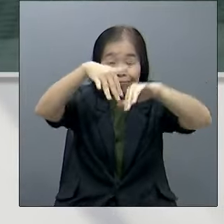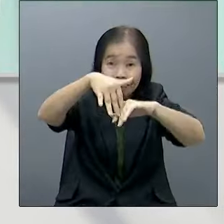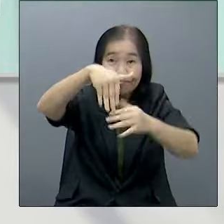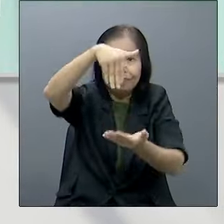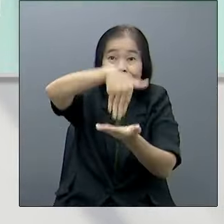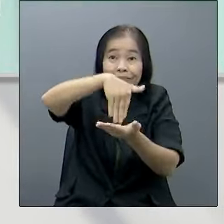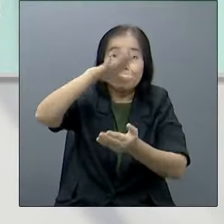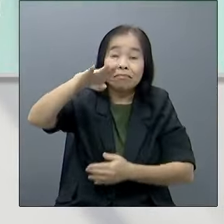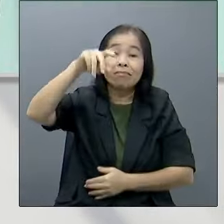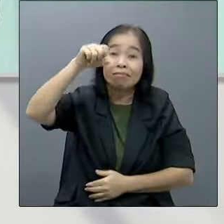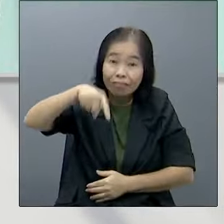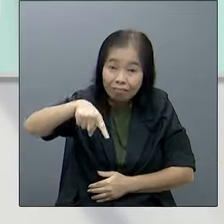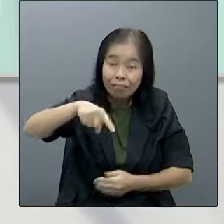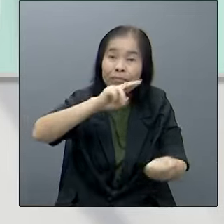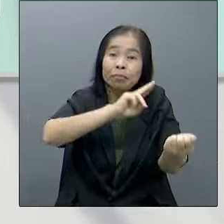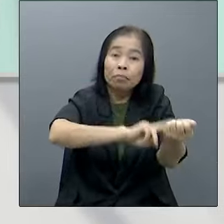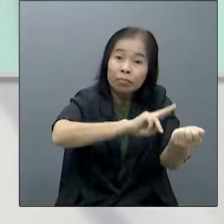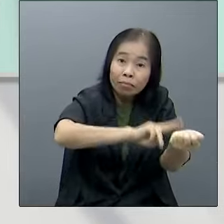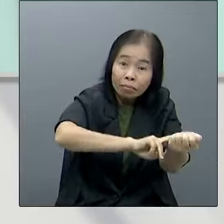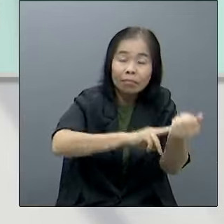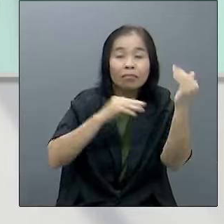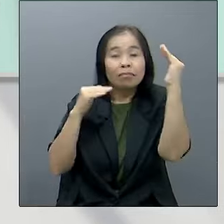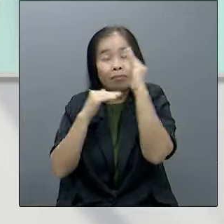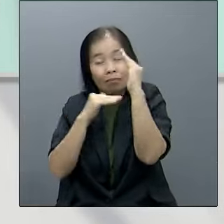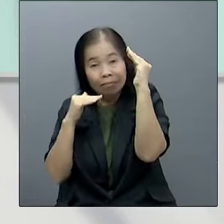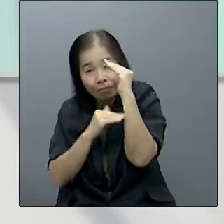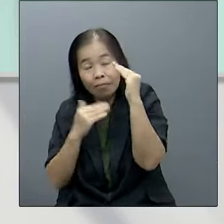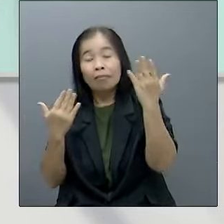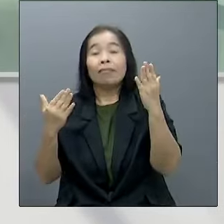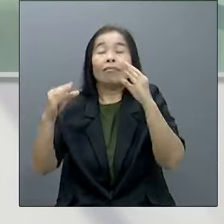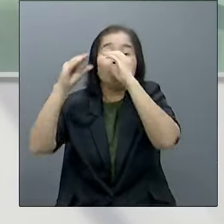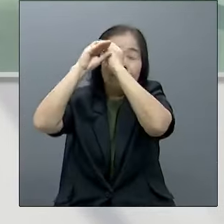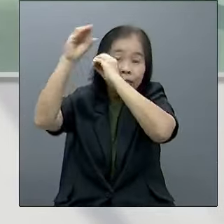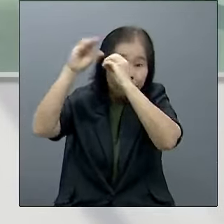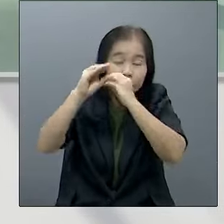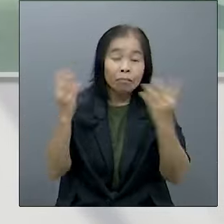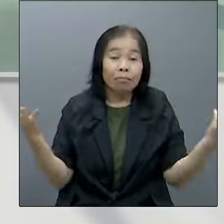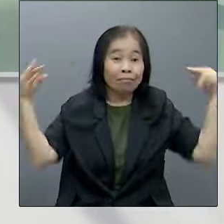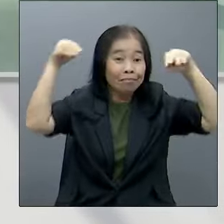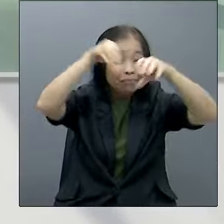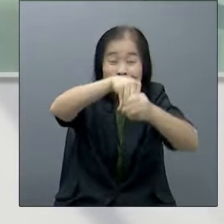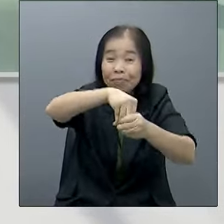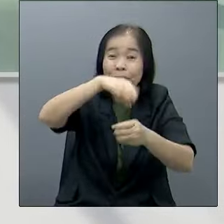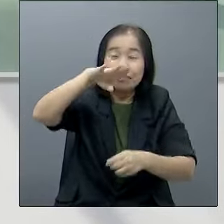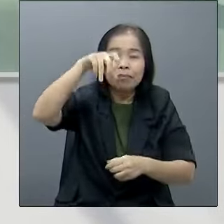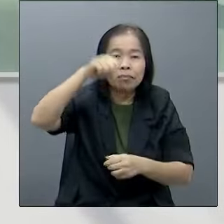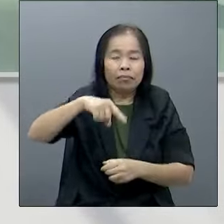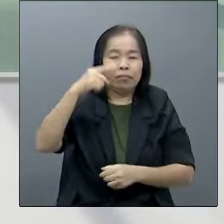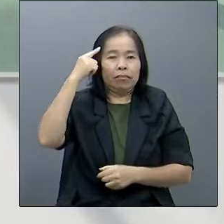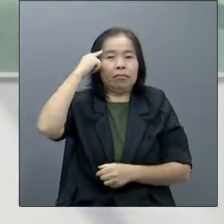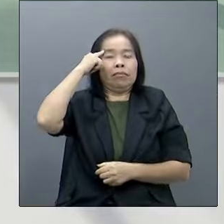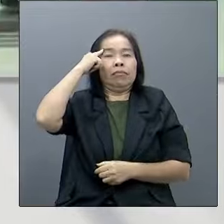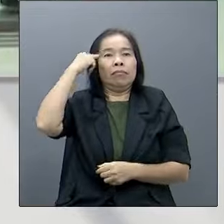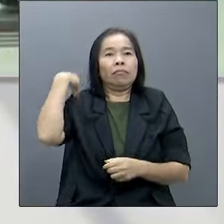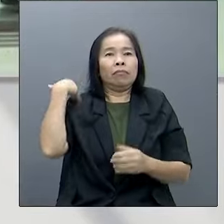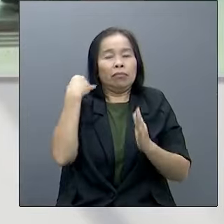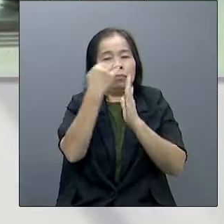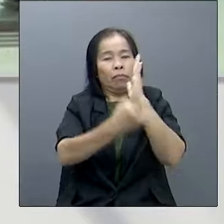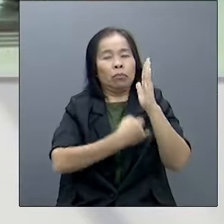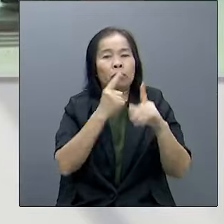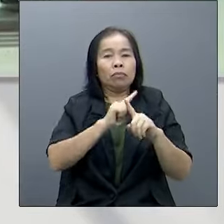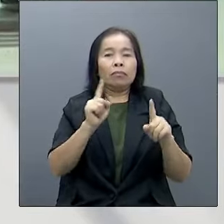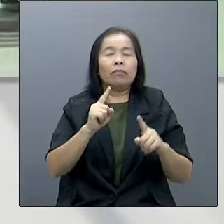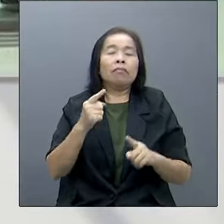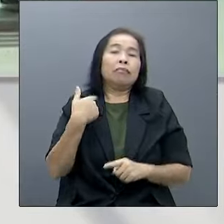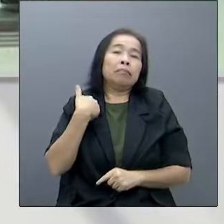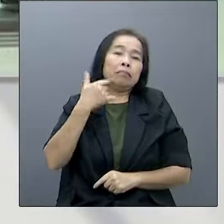อไม่วาจากชั้งหมอชิดสองจากสายใต้จากเอกกรมัอัี้มองวาเป็นเรื่องของการพัฒนาการเดนทางเข้าออกระห่างจัหวดซึ่งมันก็เกิด